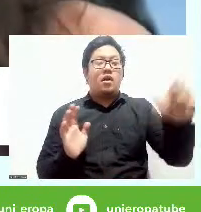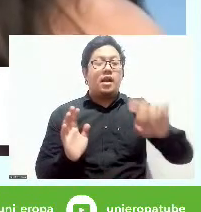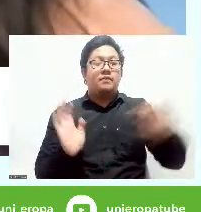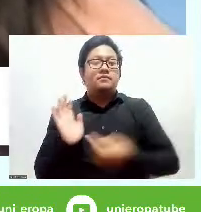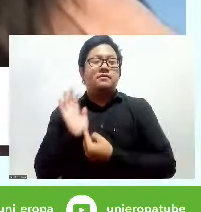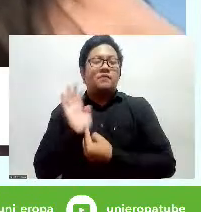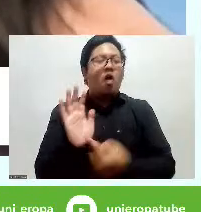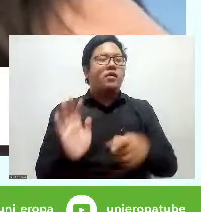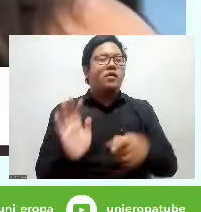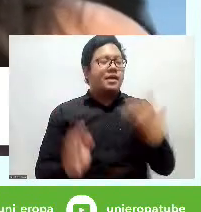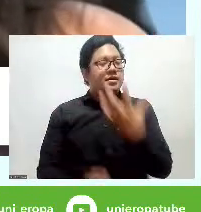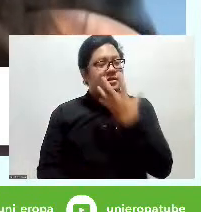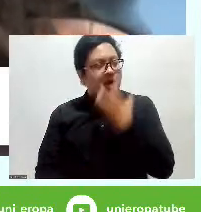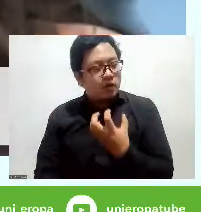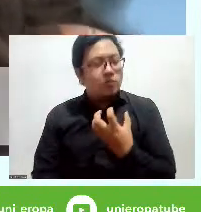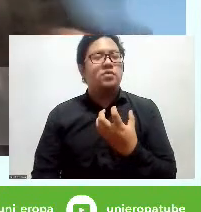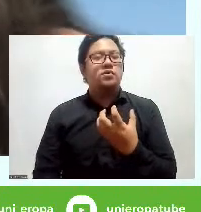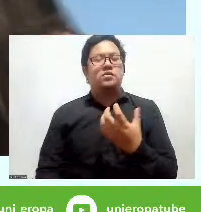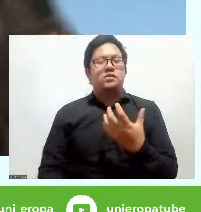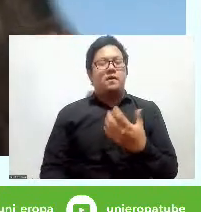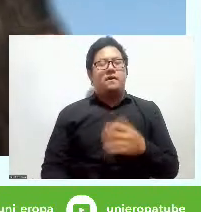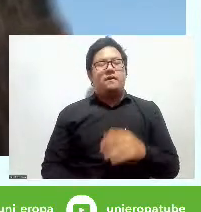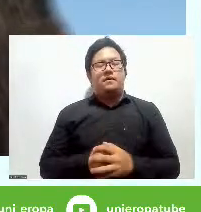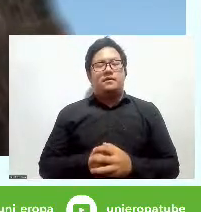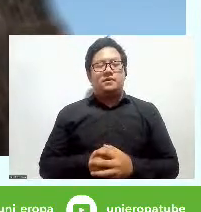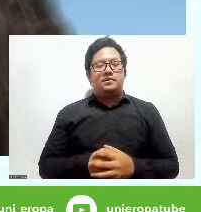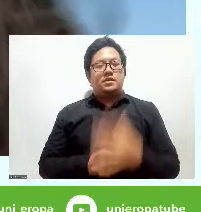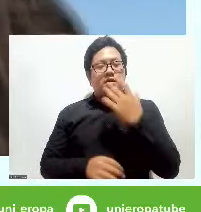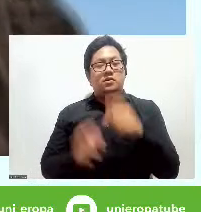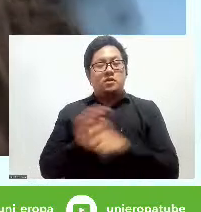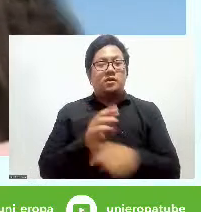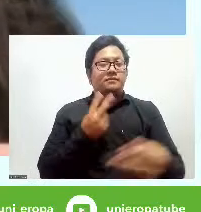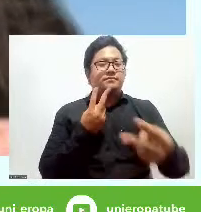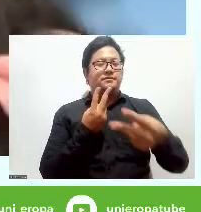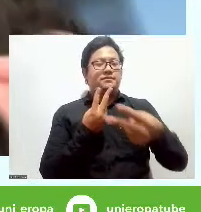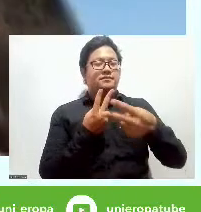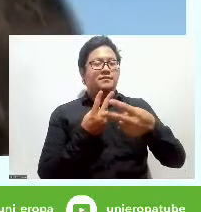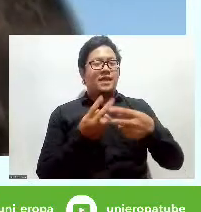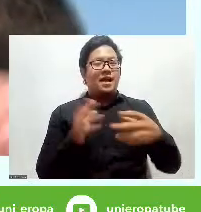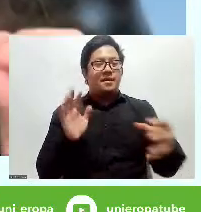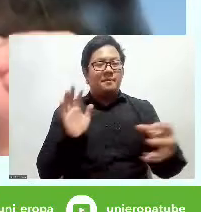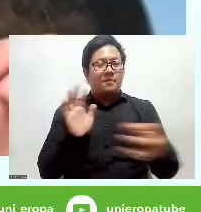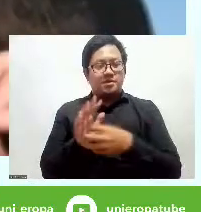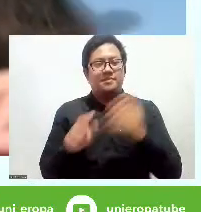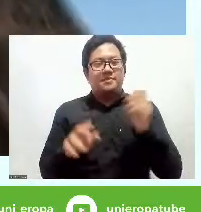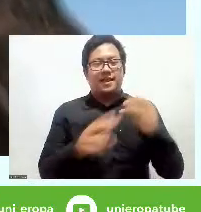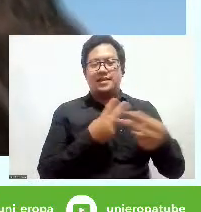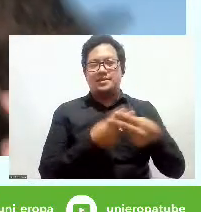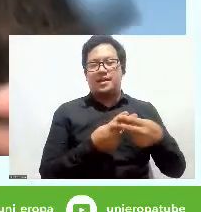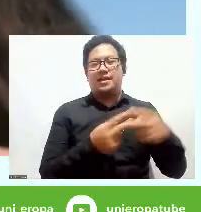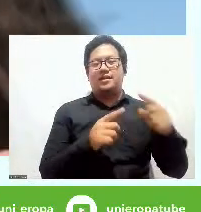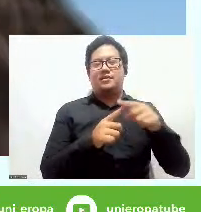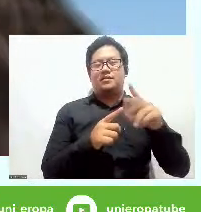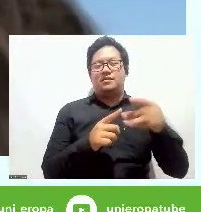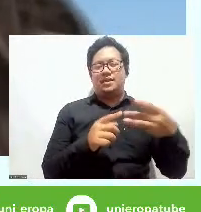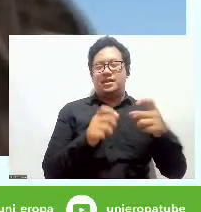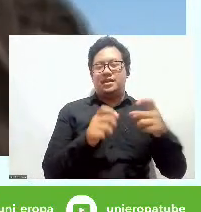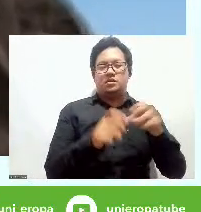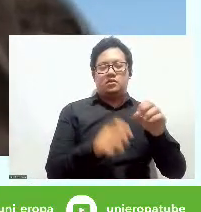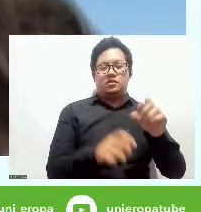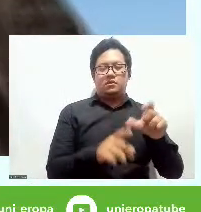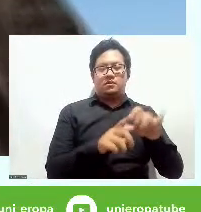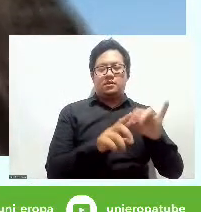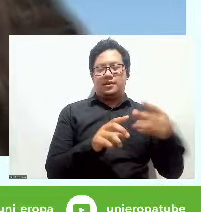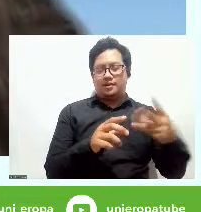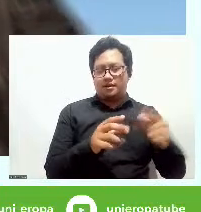foundation Nah jadi kalau ingin berbagi tinggal hashtag syslogger atau atau yang mention tak kasih